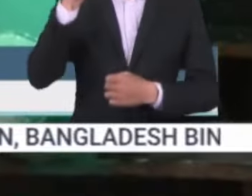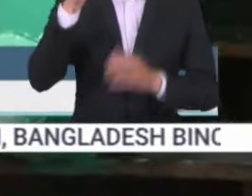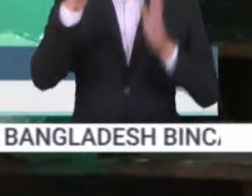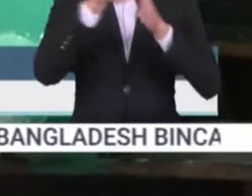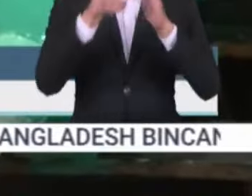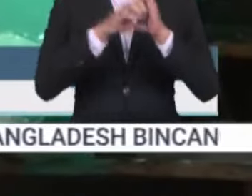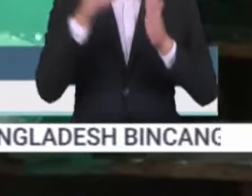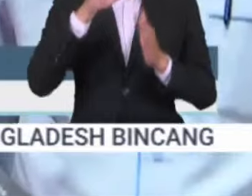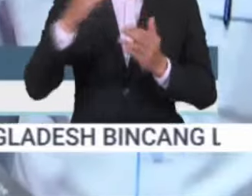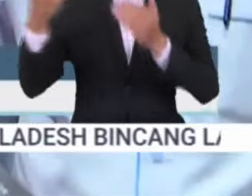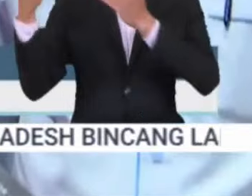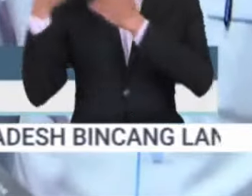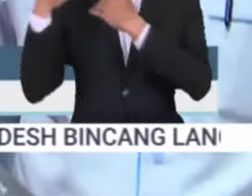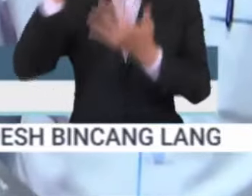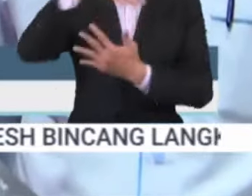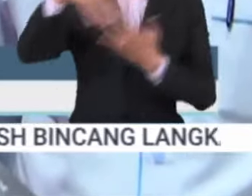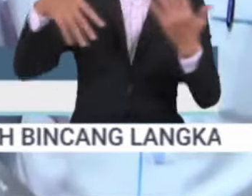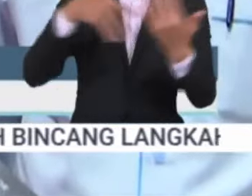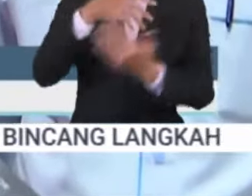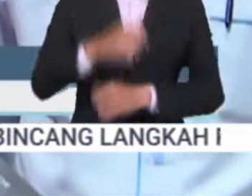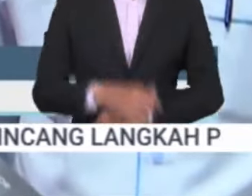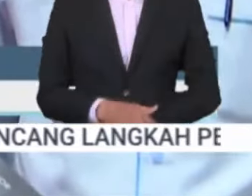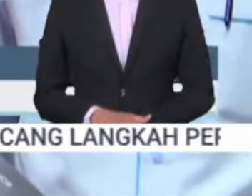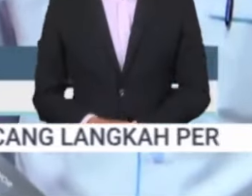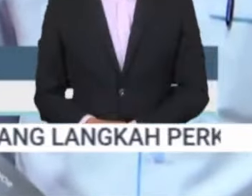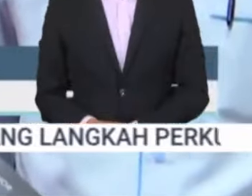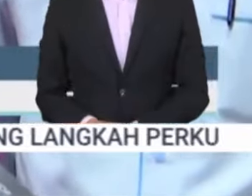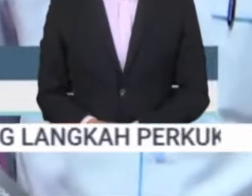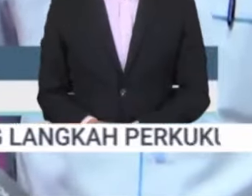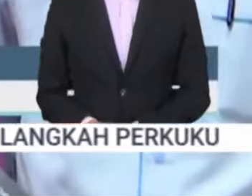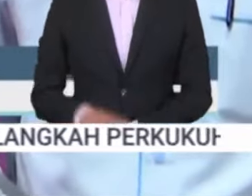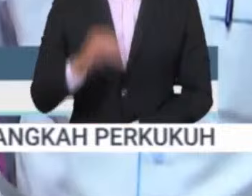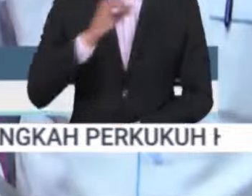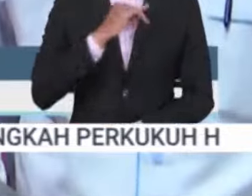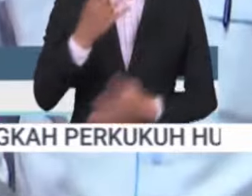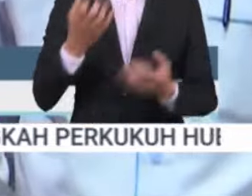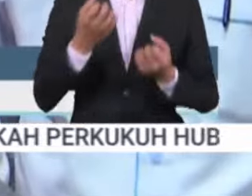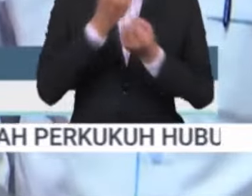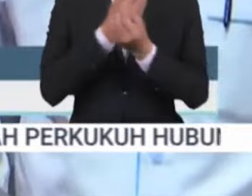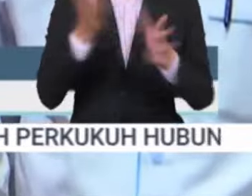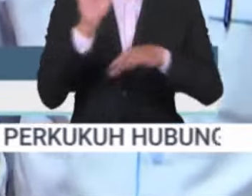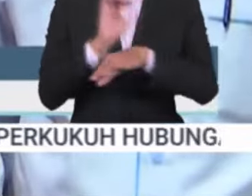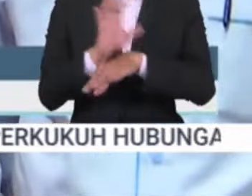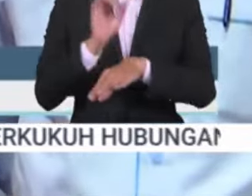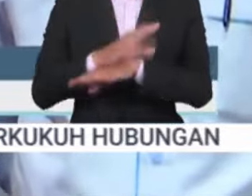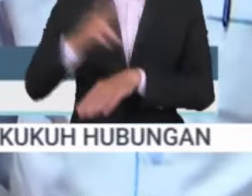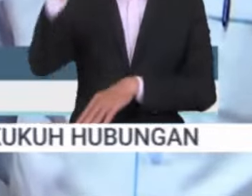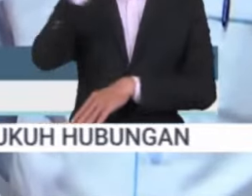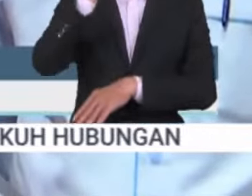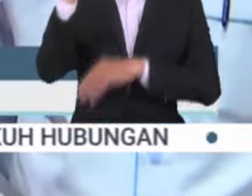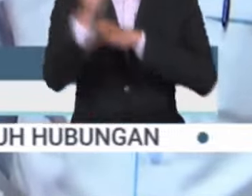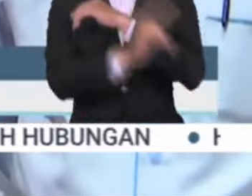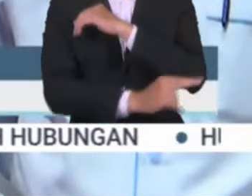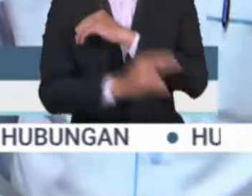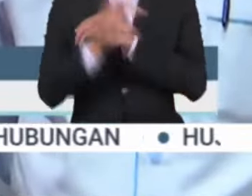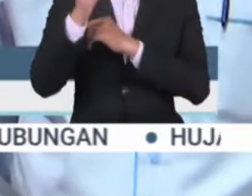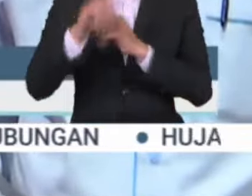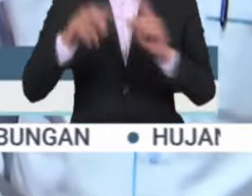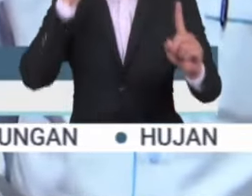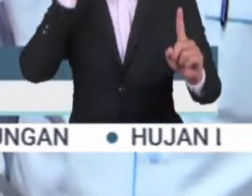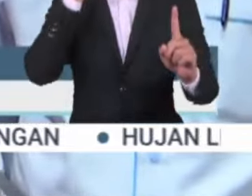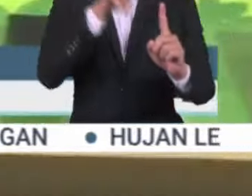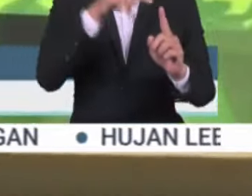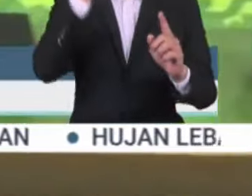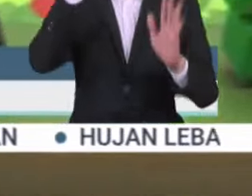dan tanggungjawab sosial. Saya juga ingin menekankan bahawa kerajaan negeri memberikan perhatian yang